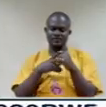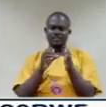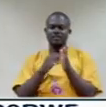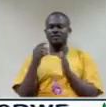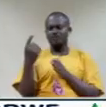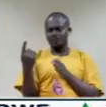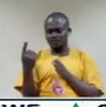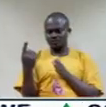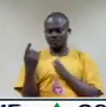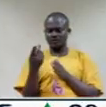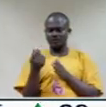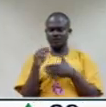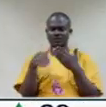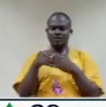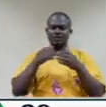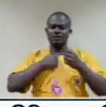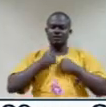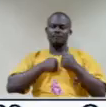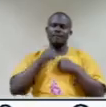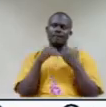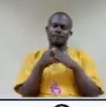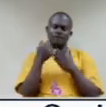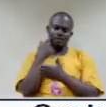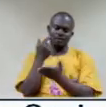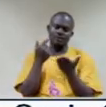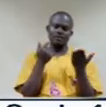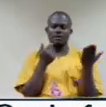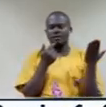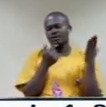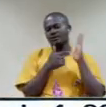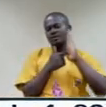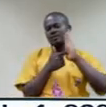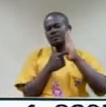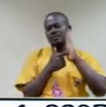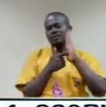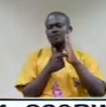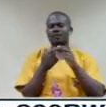157.1 z'amafaranga y'u Rwanda ugereranyije na miliyari